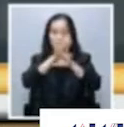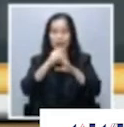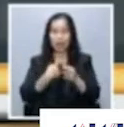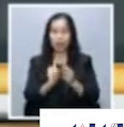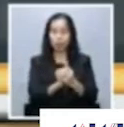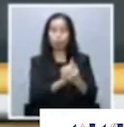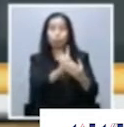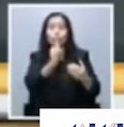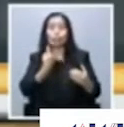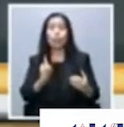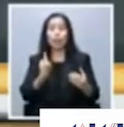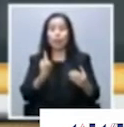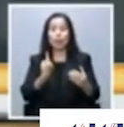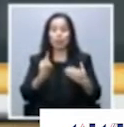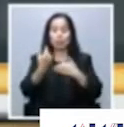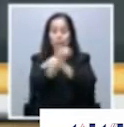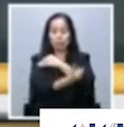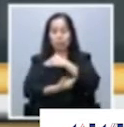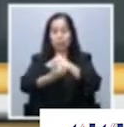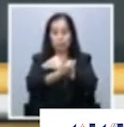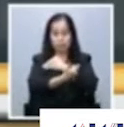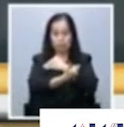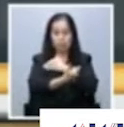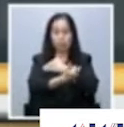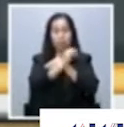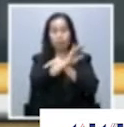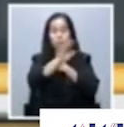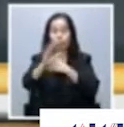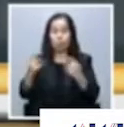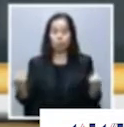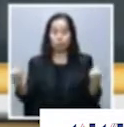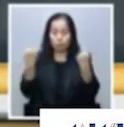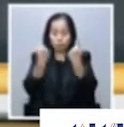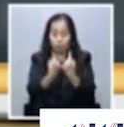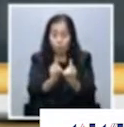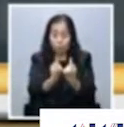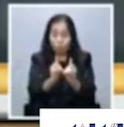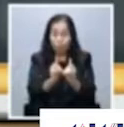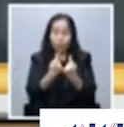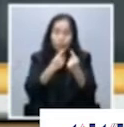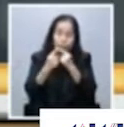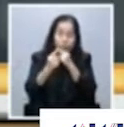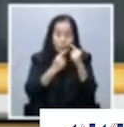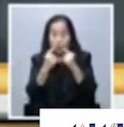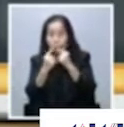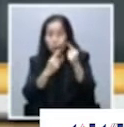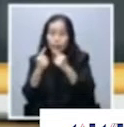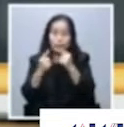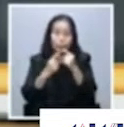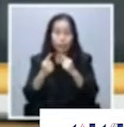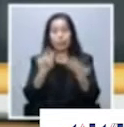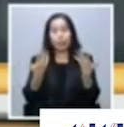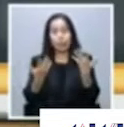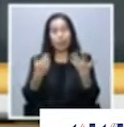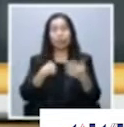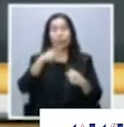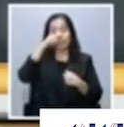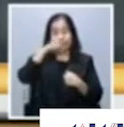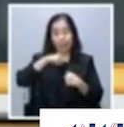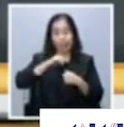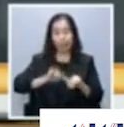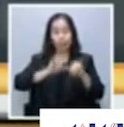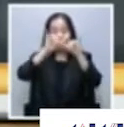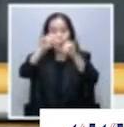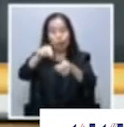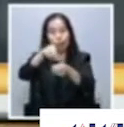พันธ์อันดีระหว่างประเทศไทยกับประเทศที่ไปสำนักอยู่นั้นต้องเรียนว่า